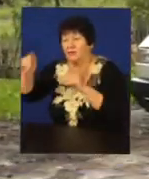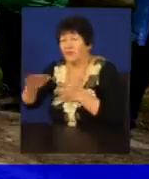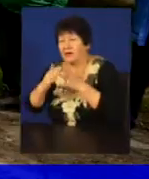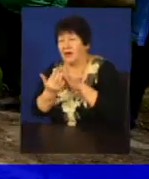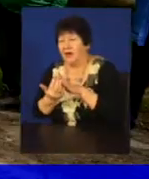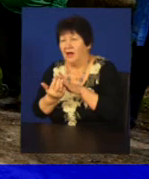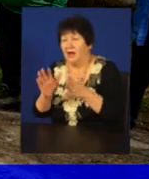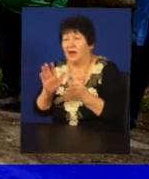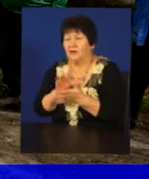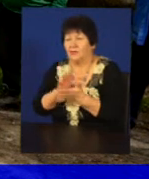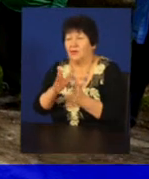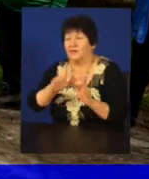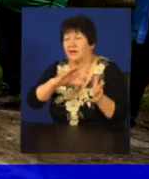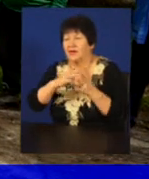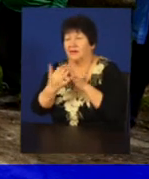sat.